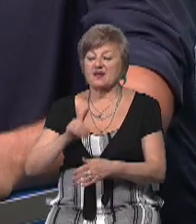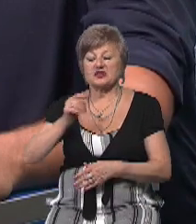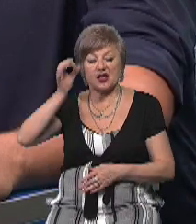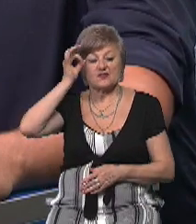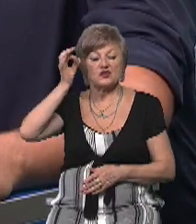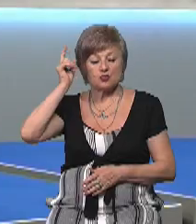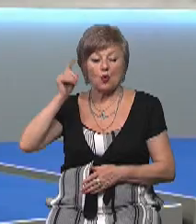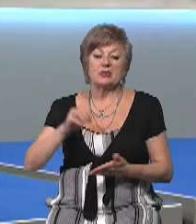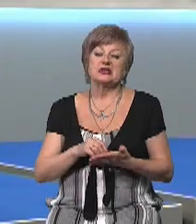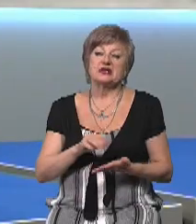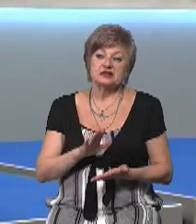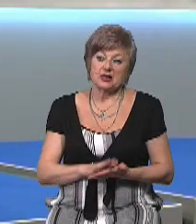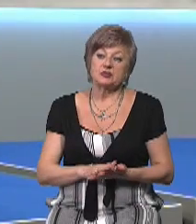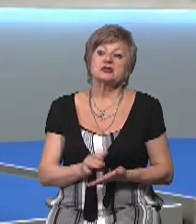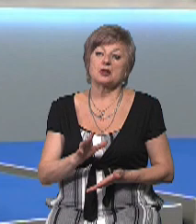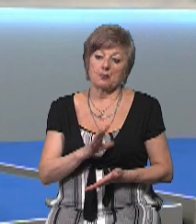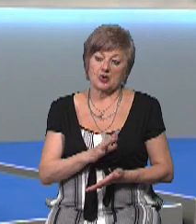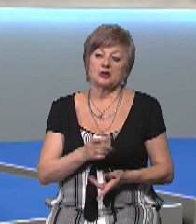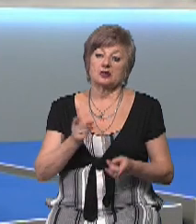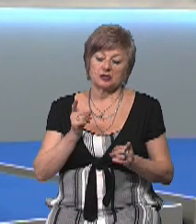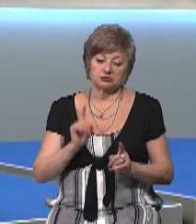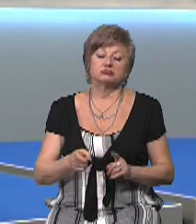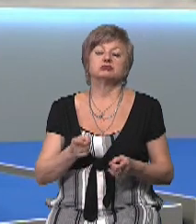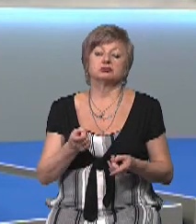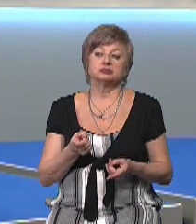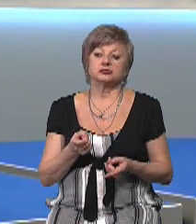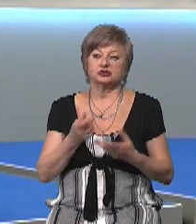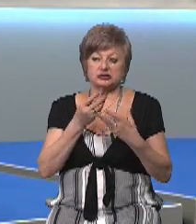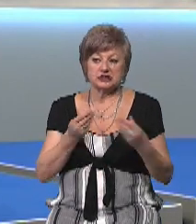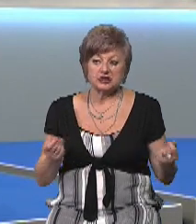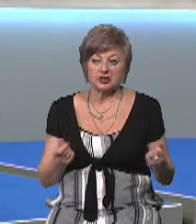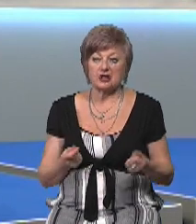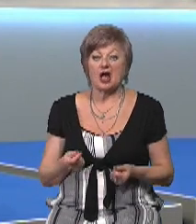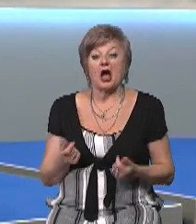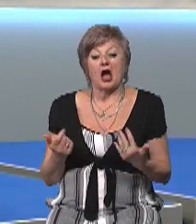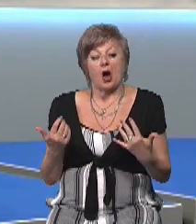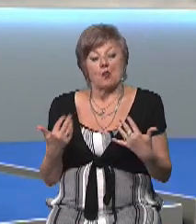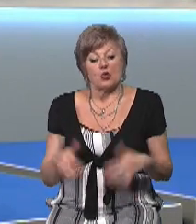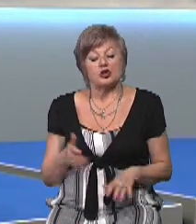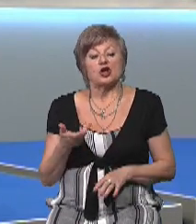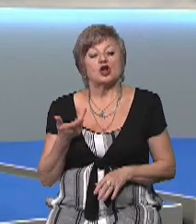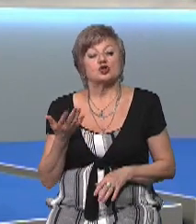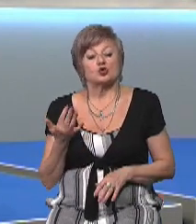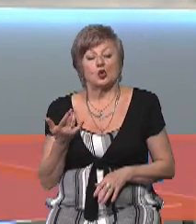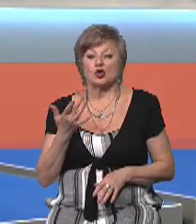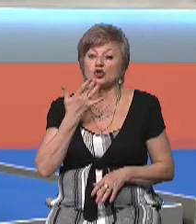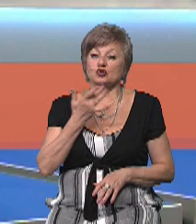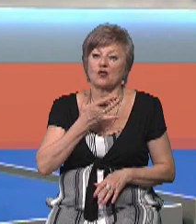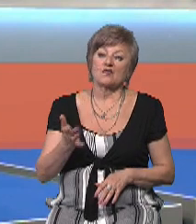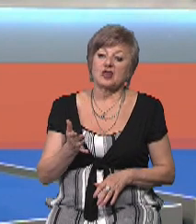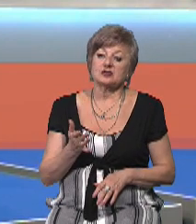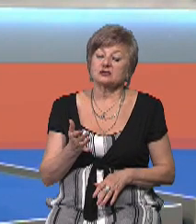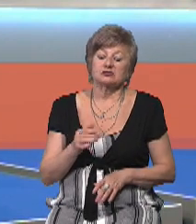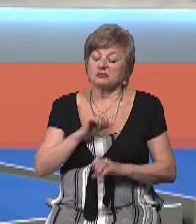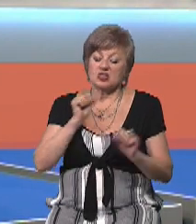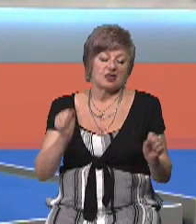за фіксацією, і вони були дійсно знесені. А яка кількість втрат на цих переправах радянських, майже